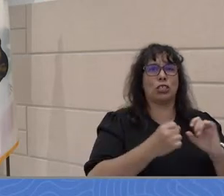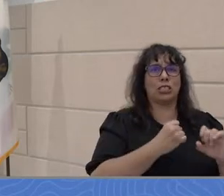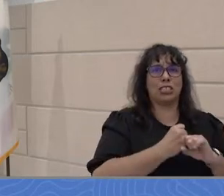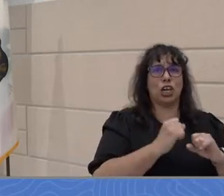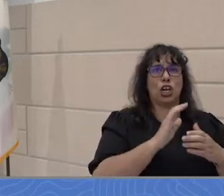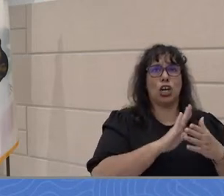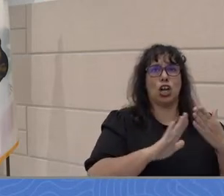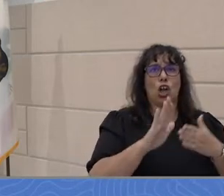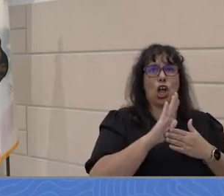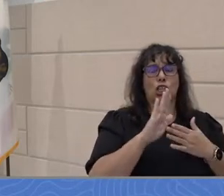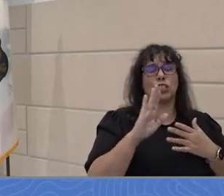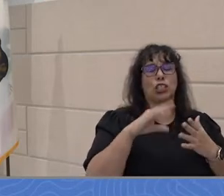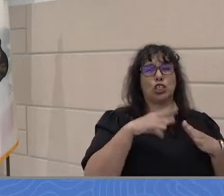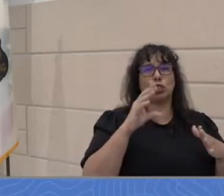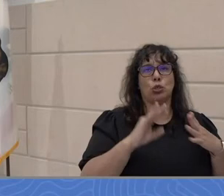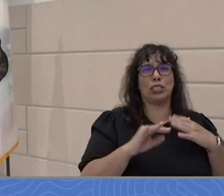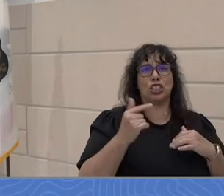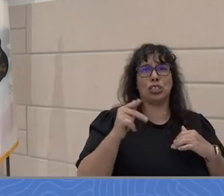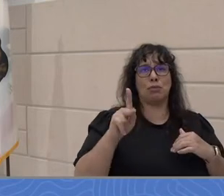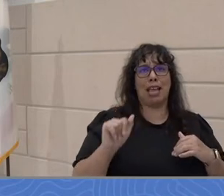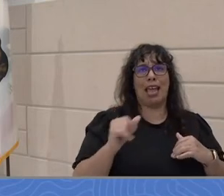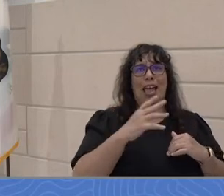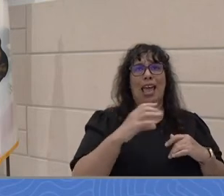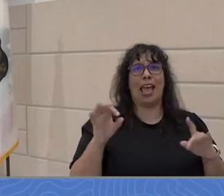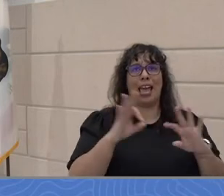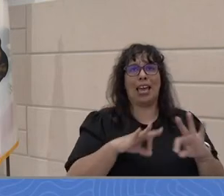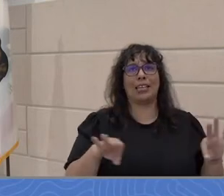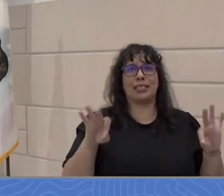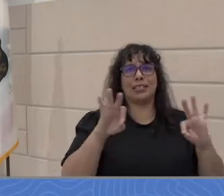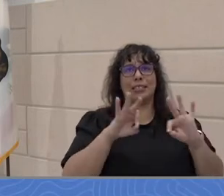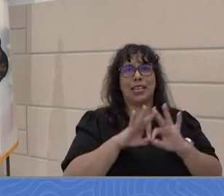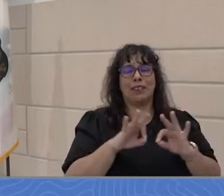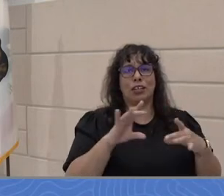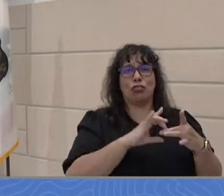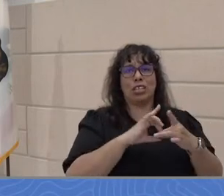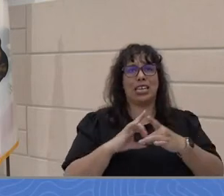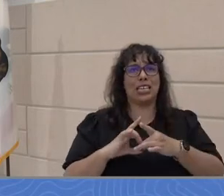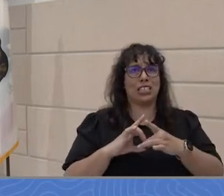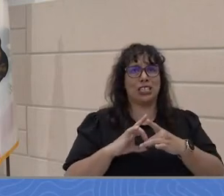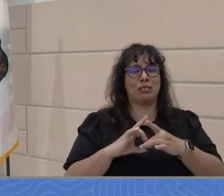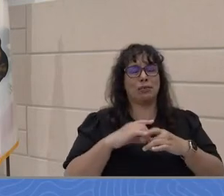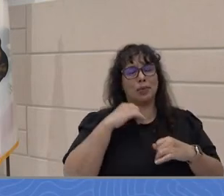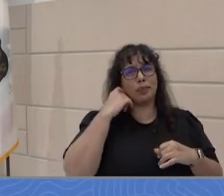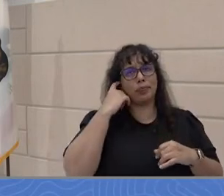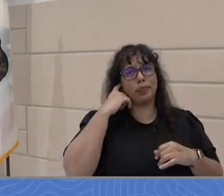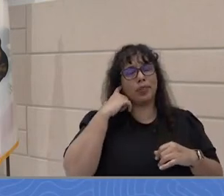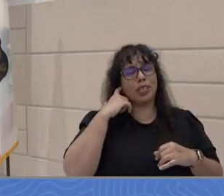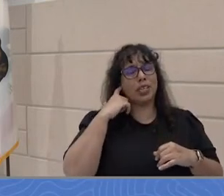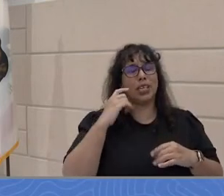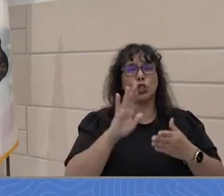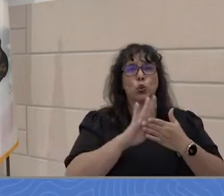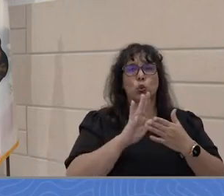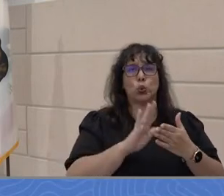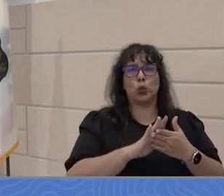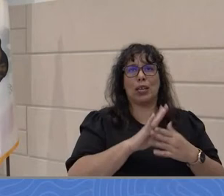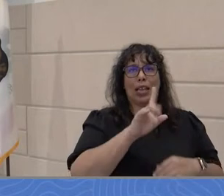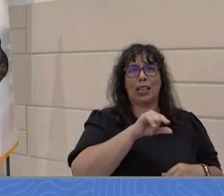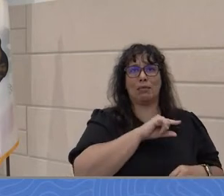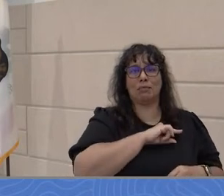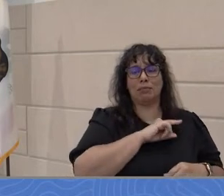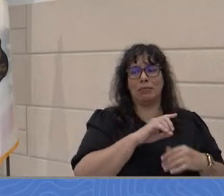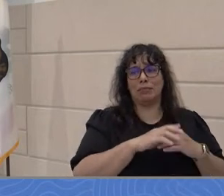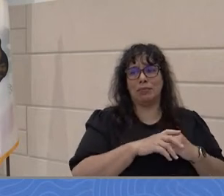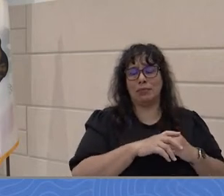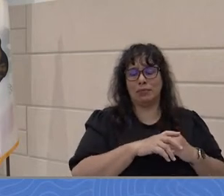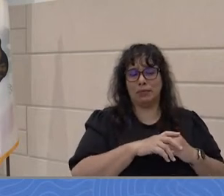ដើម្បីឲ្យហើយលទ្ធផលបានបញ្ជាក់ថាតំណាក់តំណងរបៀងពួកគេហ្នឹងគឺវាជួយសិស្សនៅពេលដែលគេចូលរៀននៅឯមហា